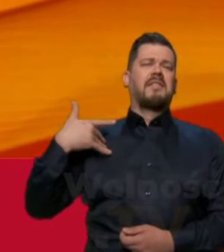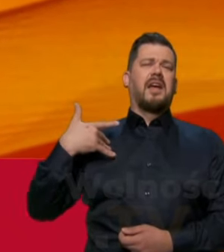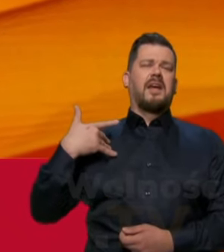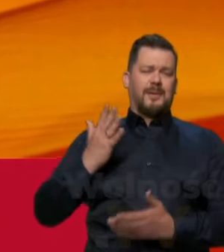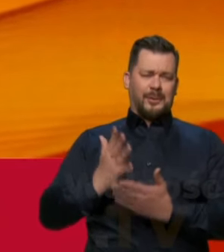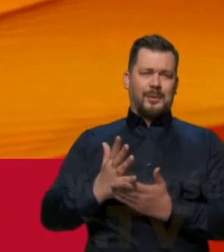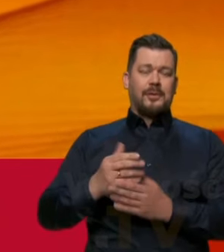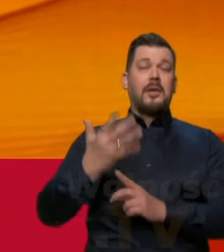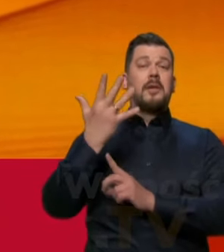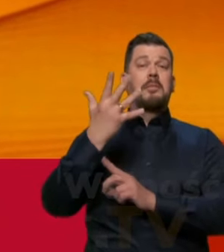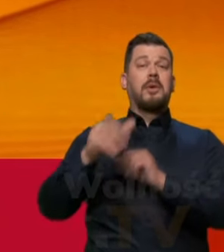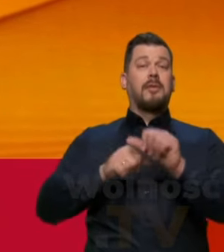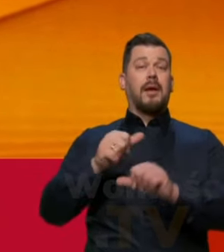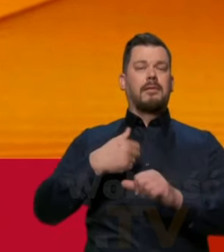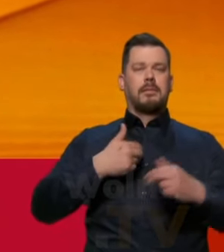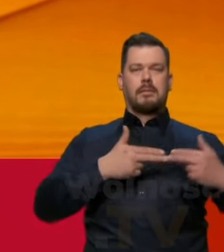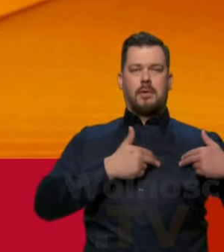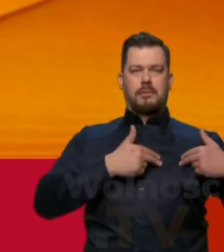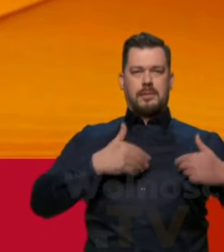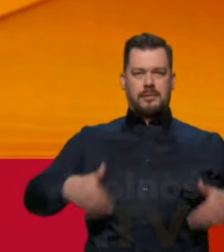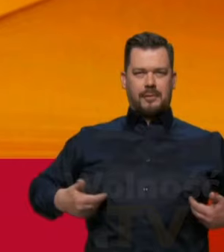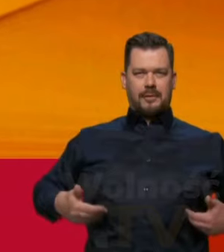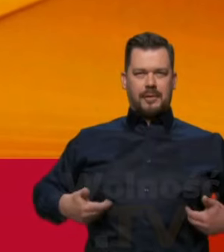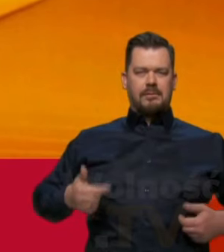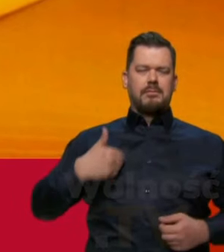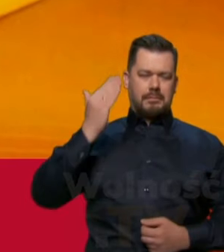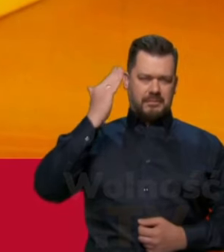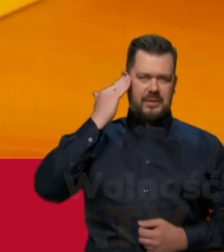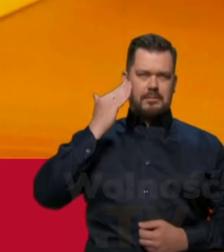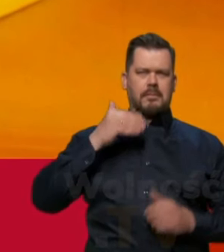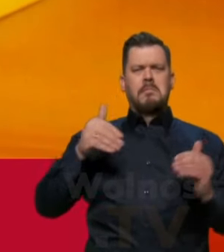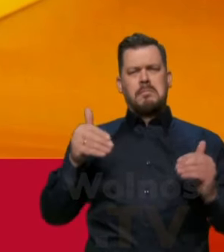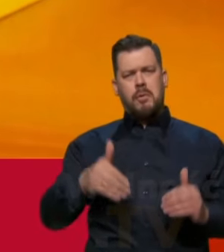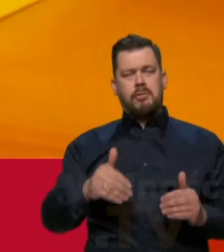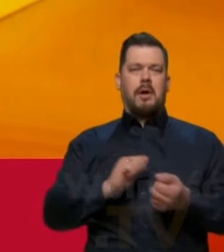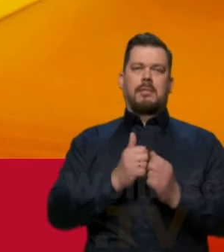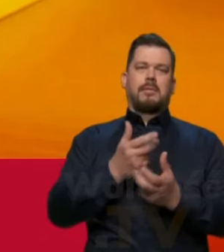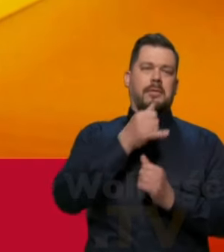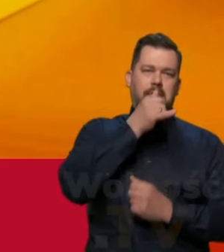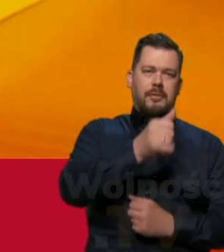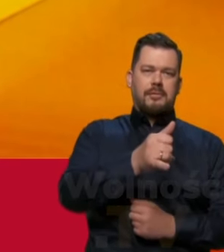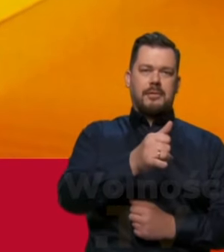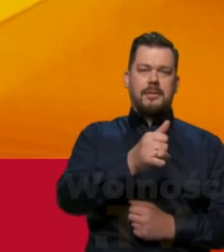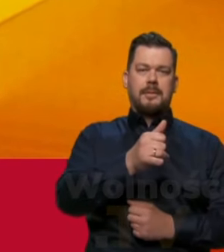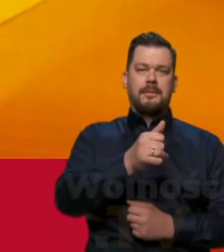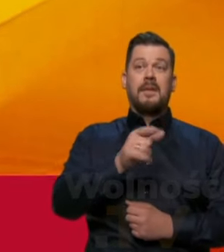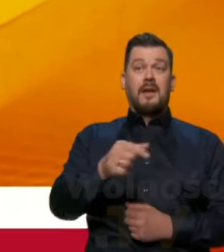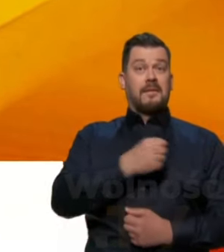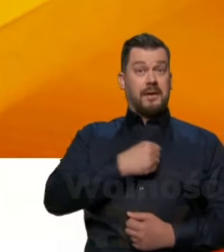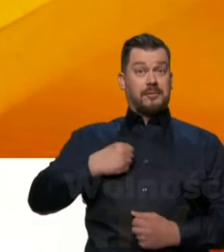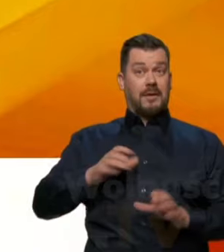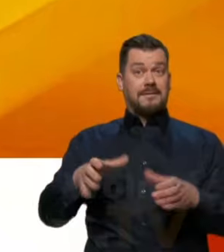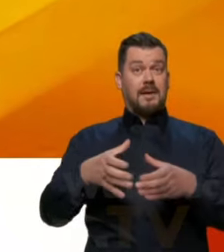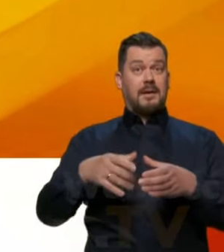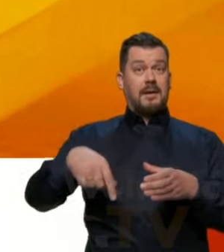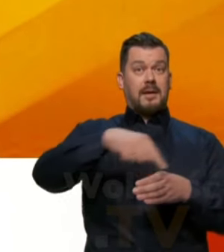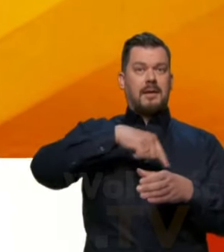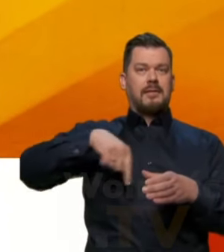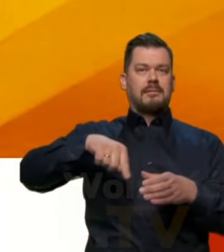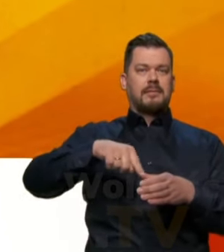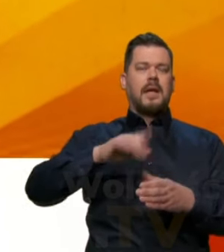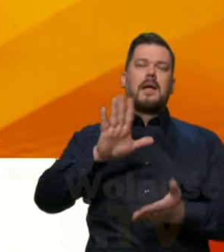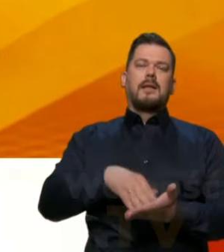5 lat spędziłem w Komisji Zdrowia. Wiem, że co można zrobić, a czego nie, ale niektóre rzeczy można zrobić na poziomie Warszawy. Na